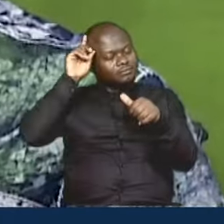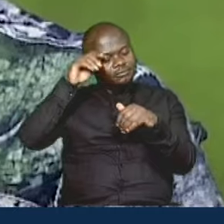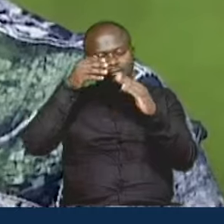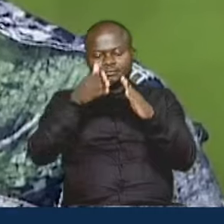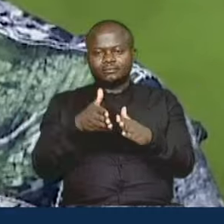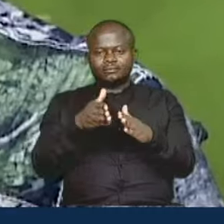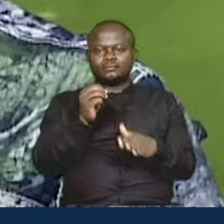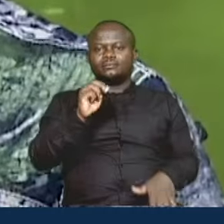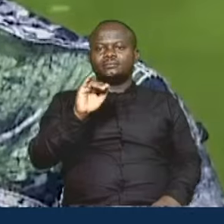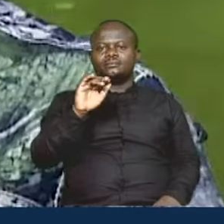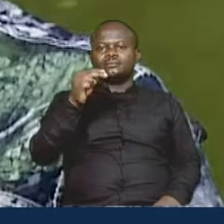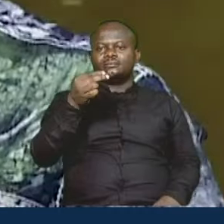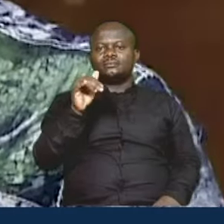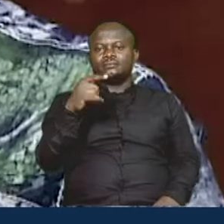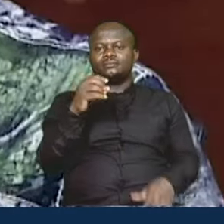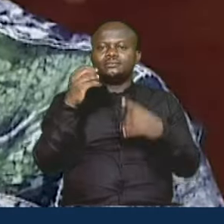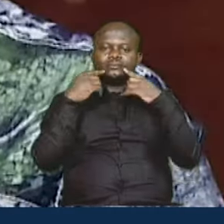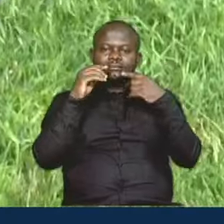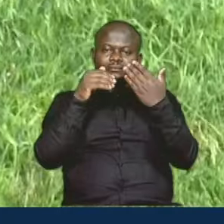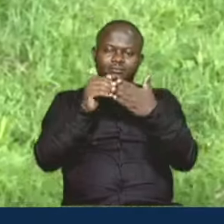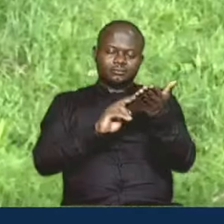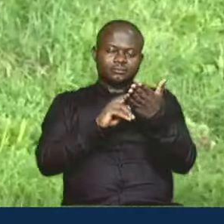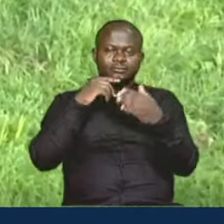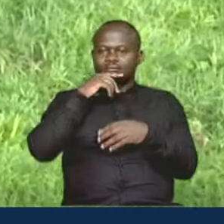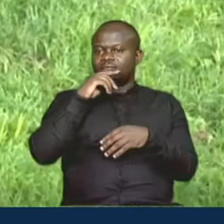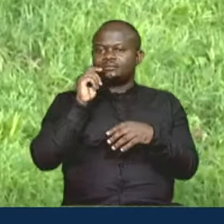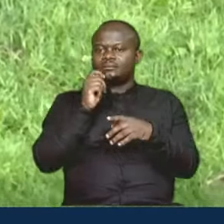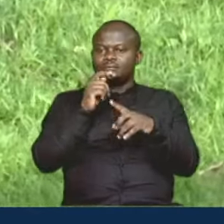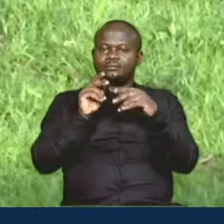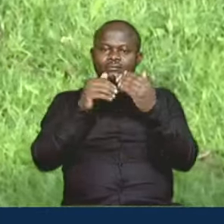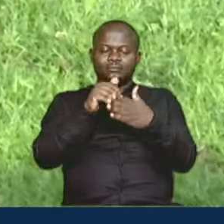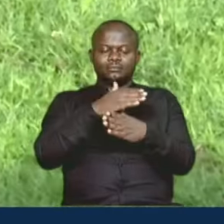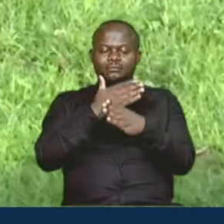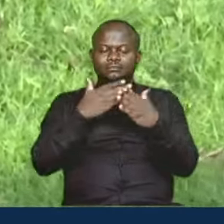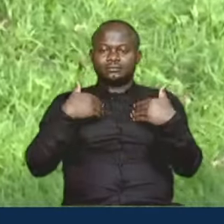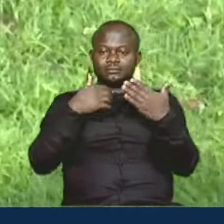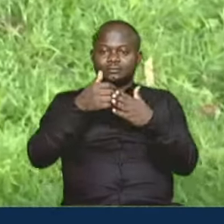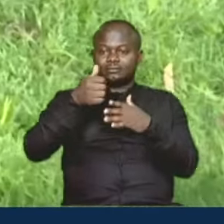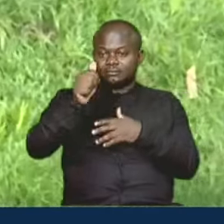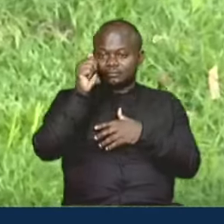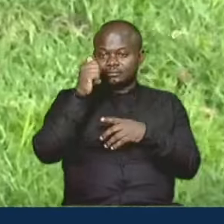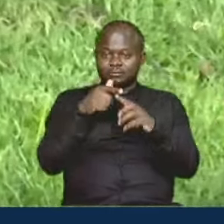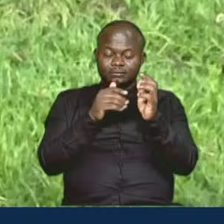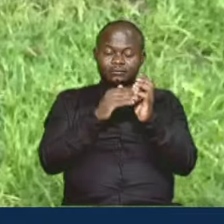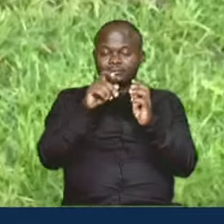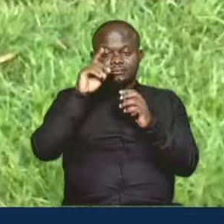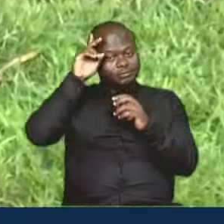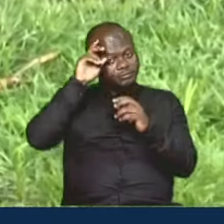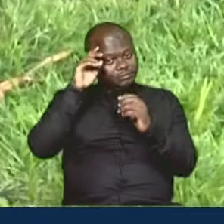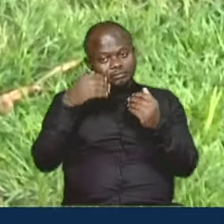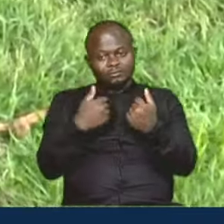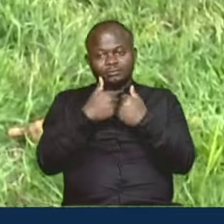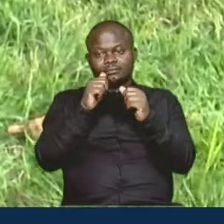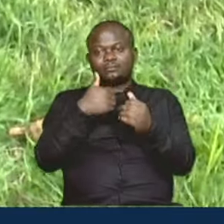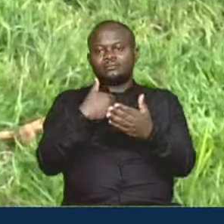muntu Mihigo Emmanuel avuga ko abantu bakoresha imbuga nkoranyambaga harimo abasangiza abandi ubuzima bwabo bwite baba bakwiriye gutekereza ku ngaruka